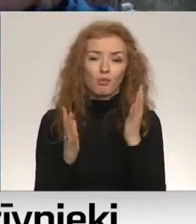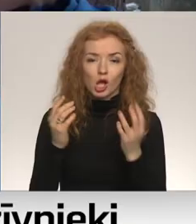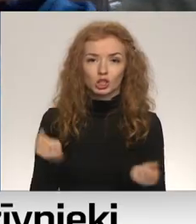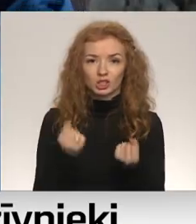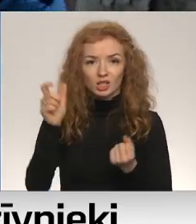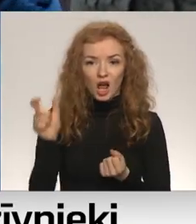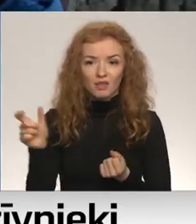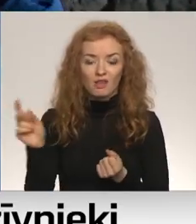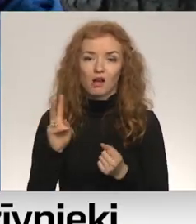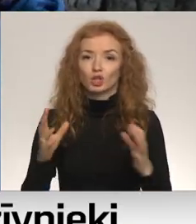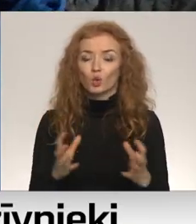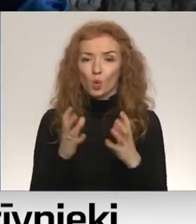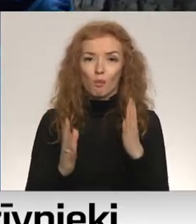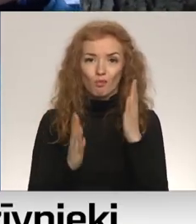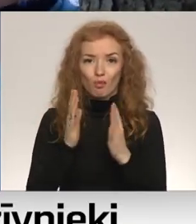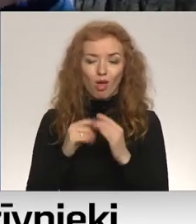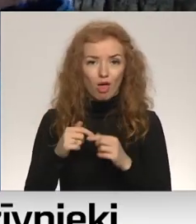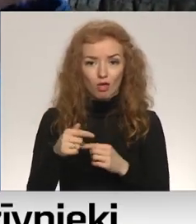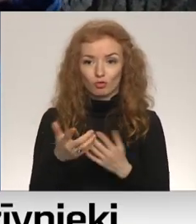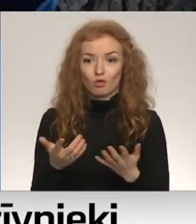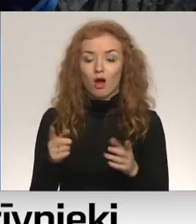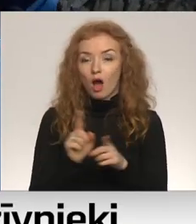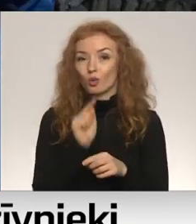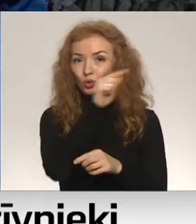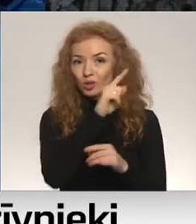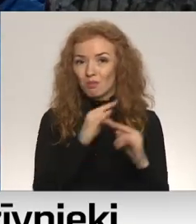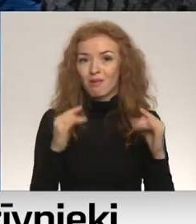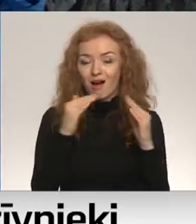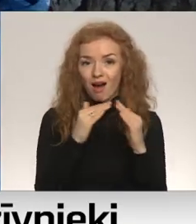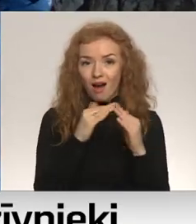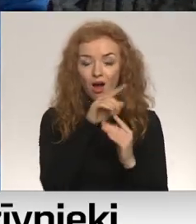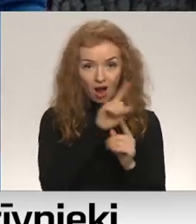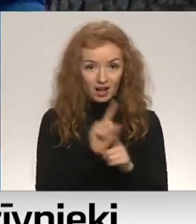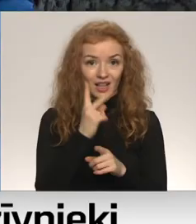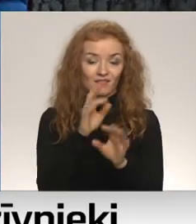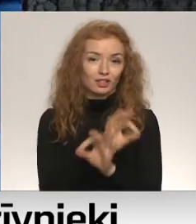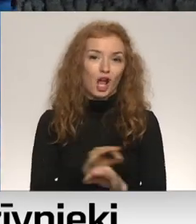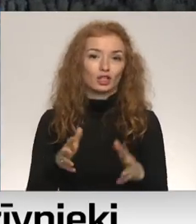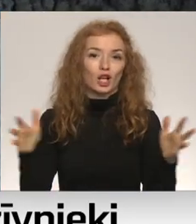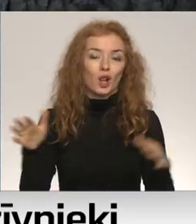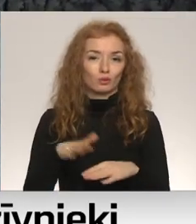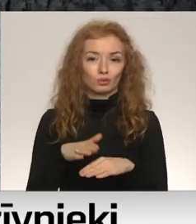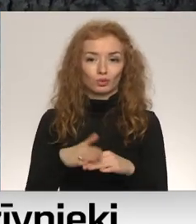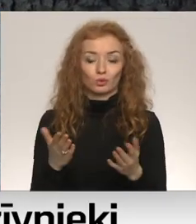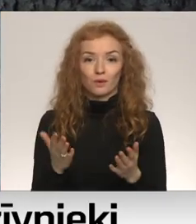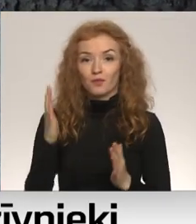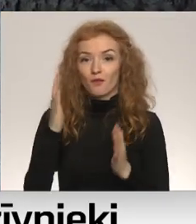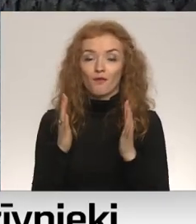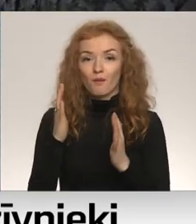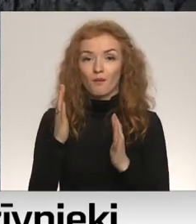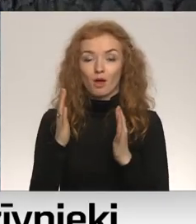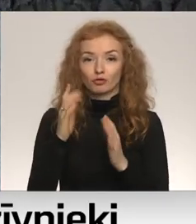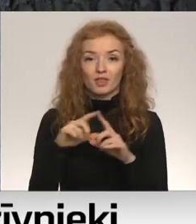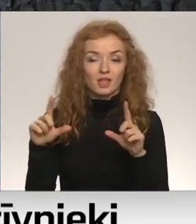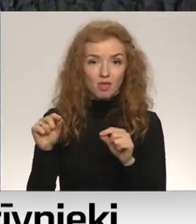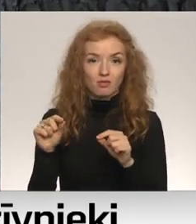kopi jaunaudzes. Ir šeit arī, tur ir mājas, kur ir divi suņi skaisti lieli. Jā. Valsts meža dienas